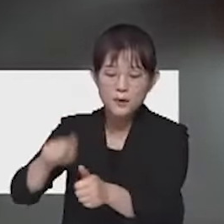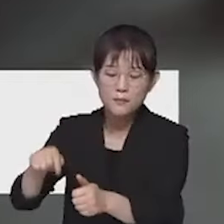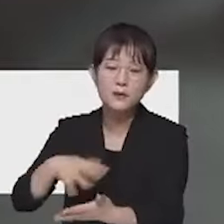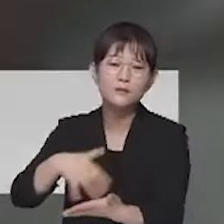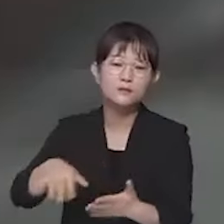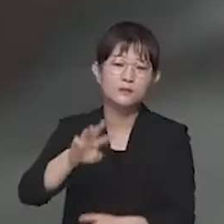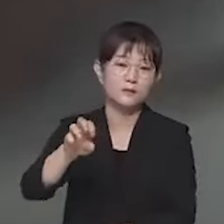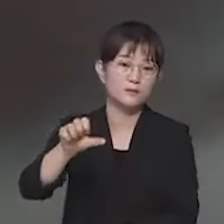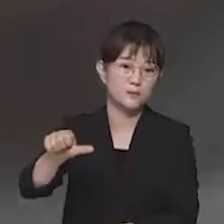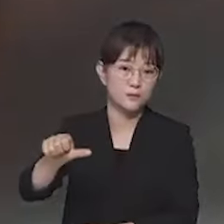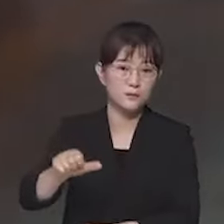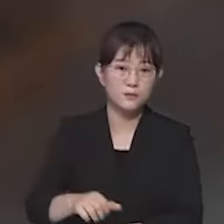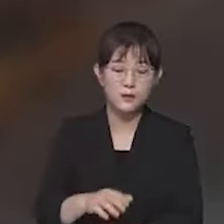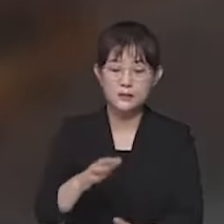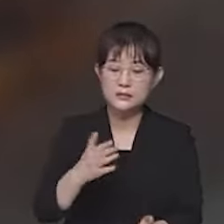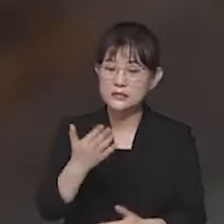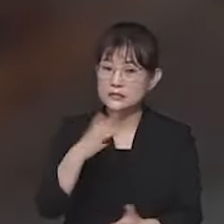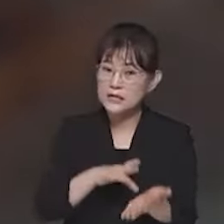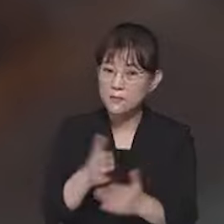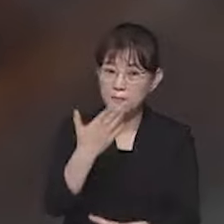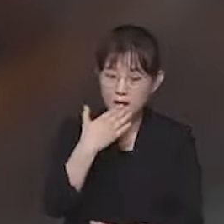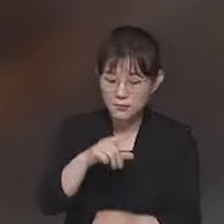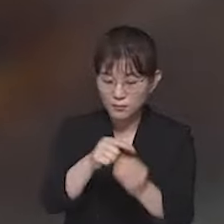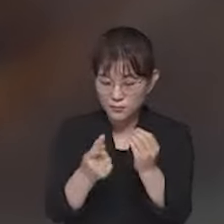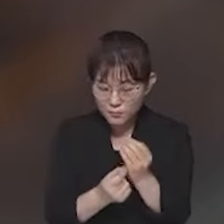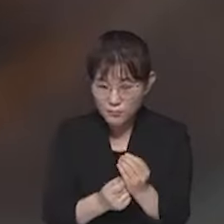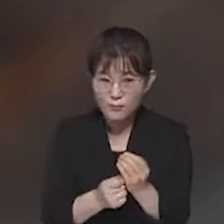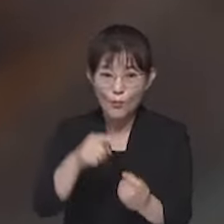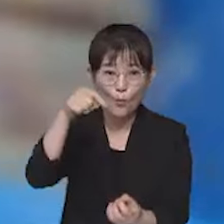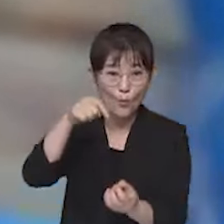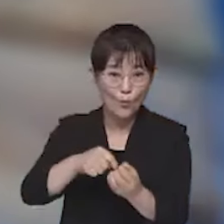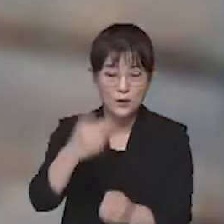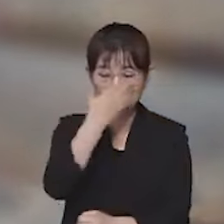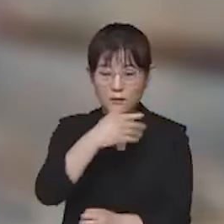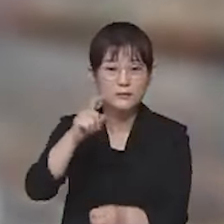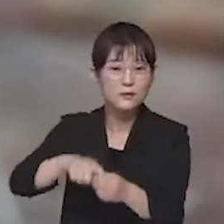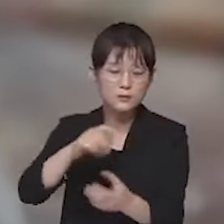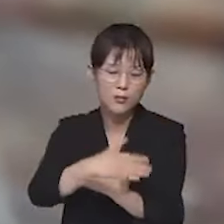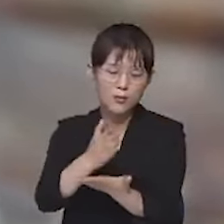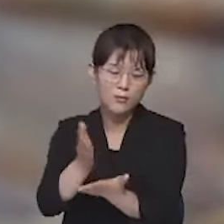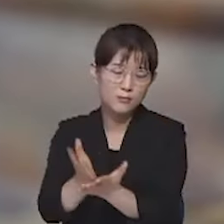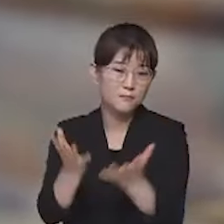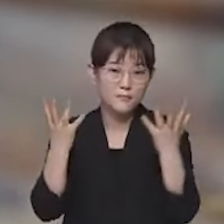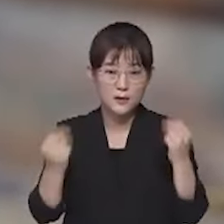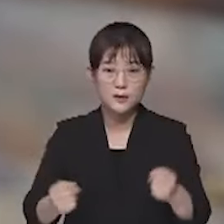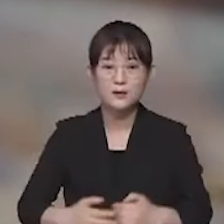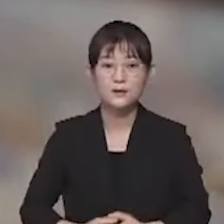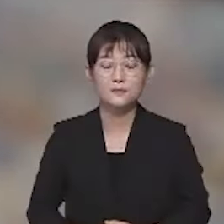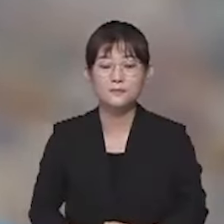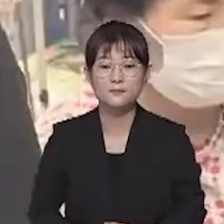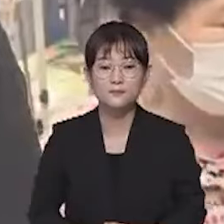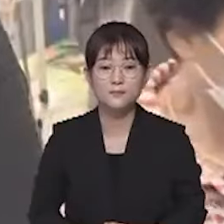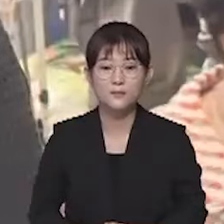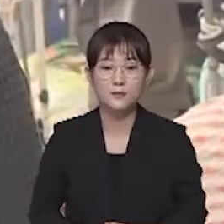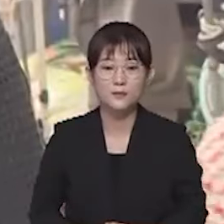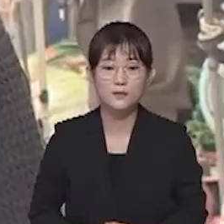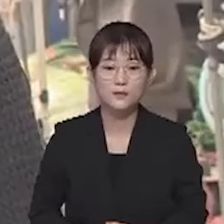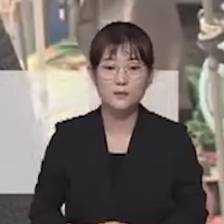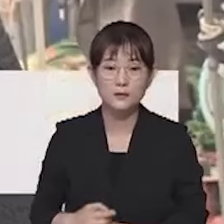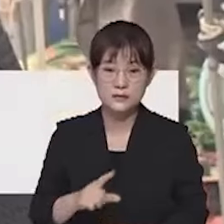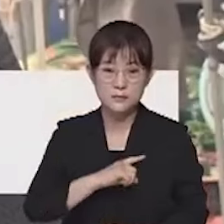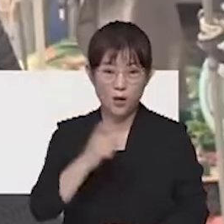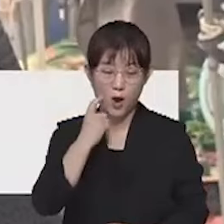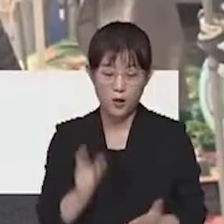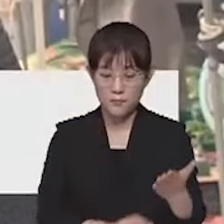적발했습니다 약과 모시송편 호박 영양떡 등 품목도 다양했습니다 원산지 거지 표시로